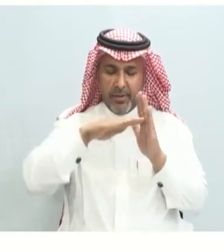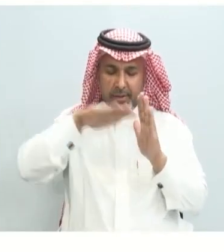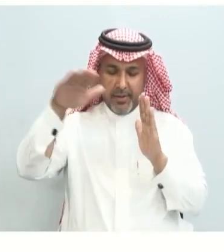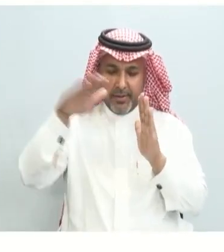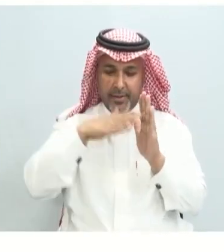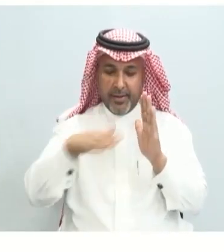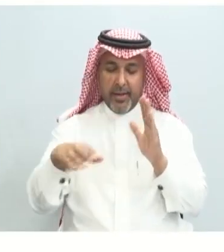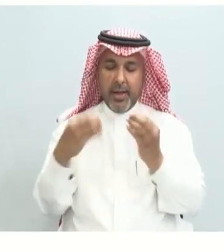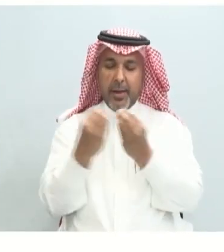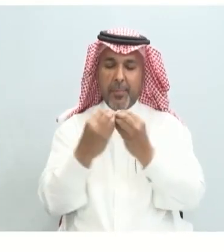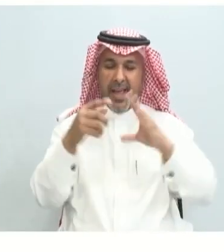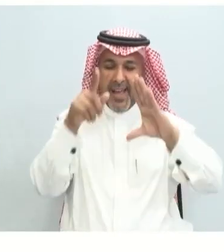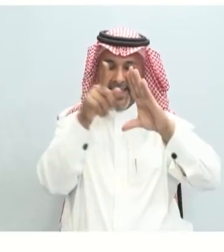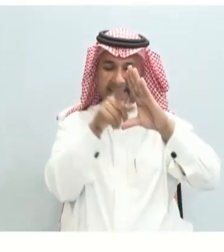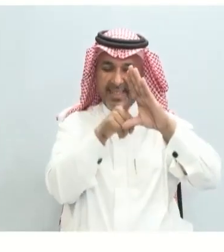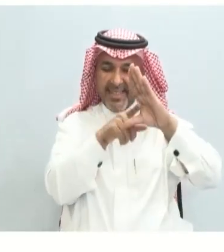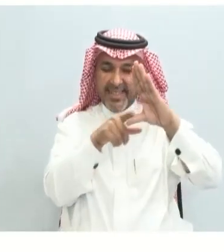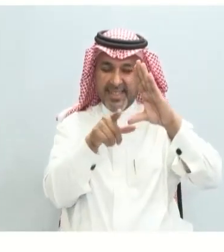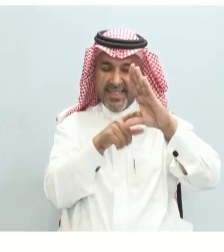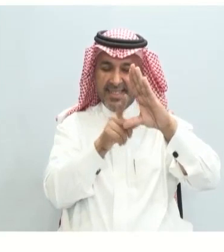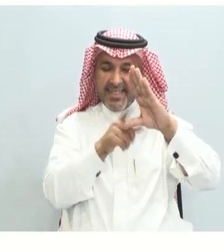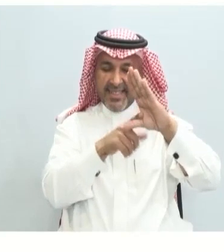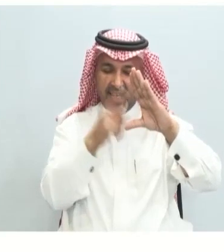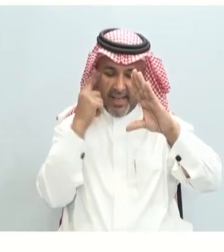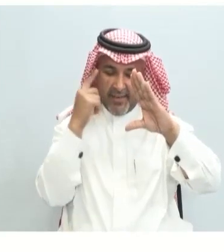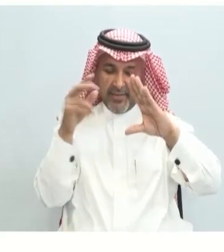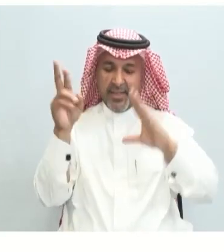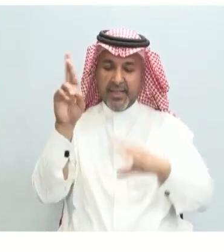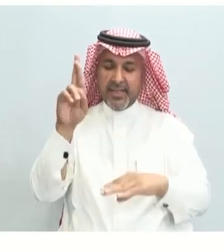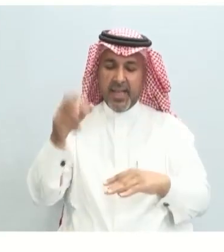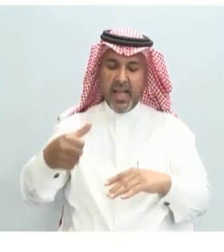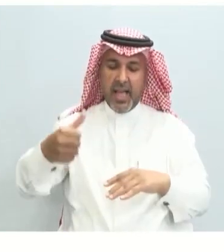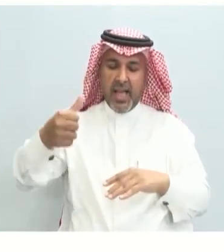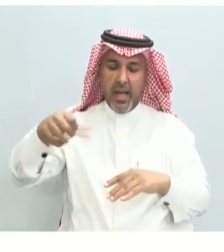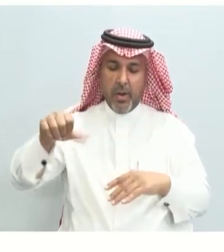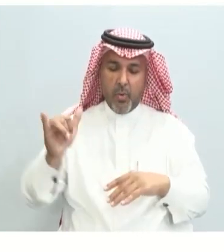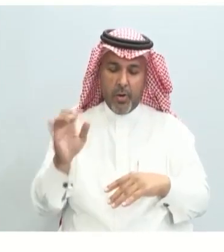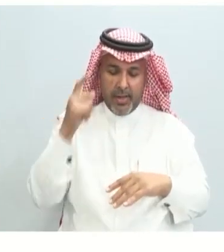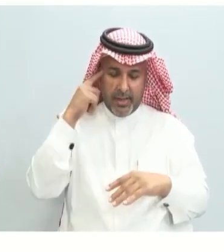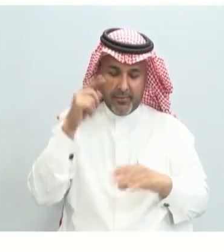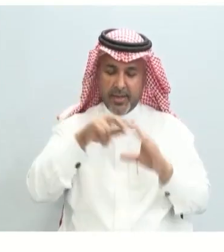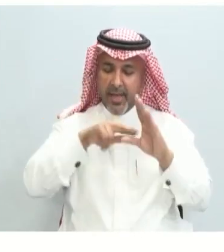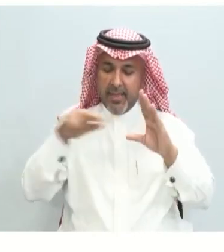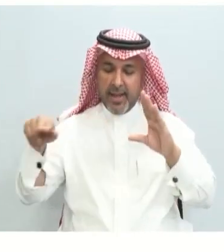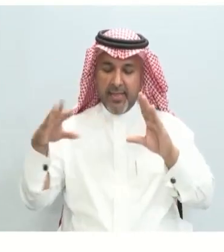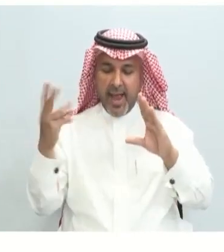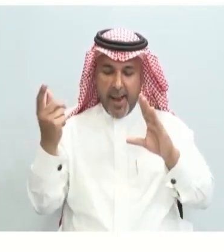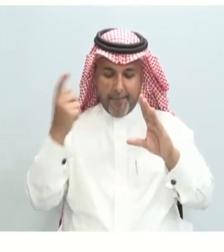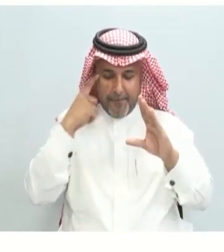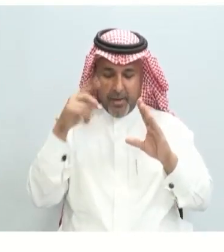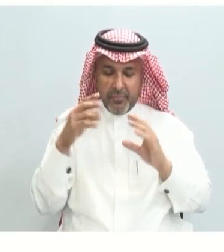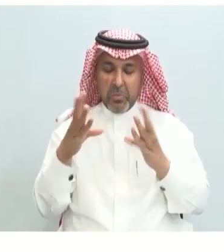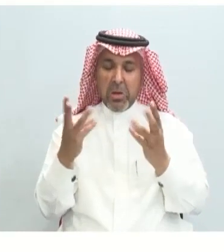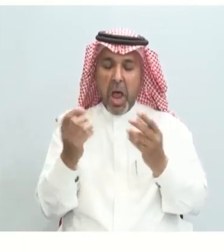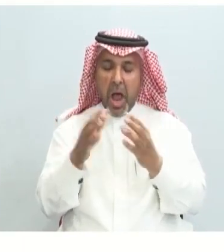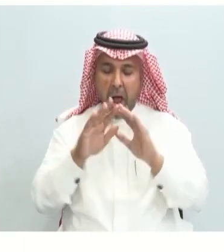ضلعين وزاويه محصوره بينهما فانت تستطيع ايجاد هذا الضلع المقابل فمثلا لو سميت هذا الضلع اي فانت